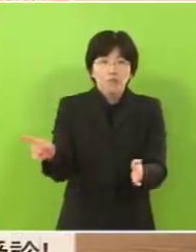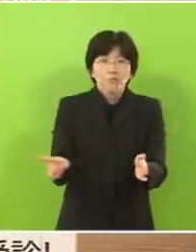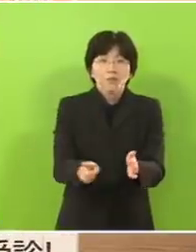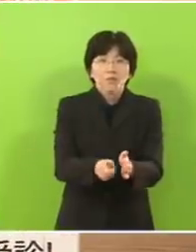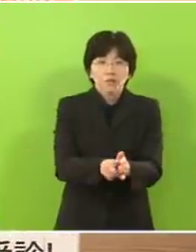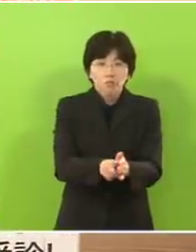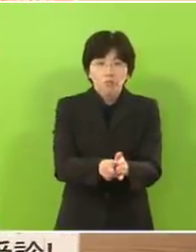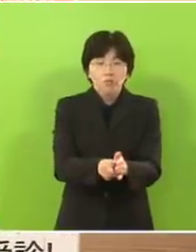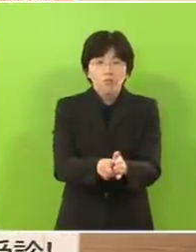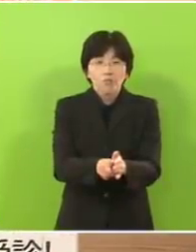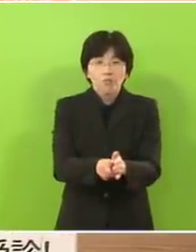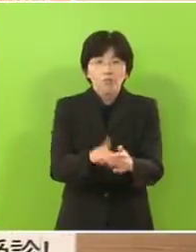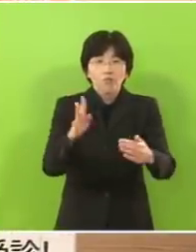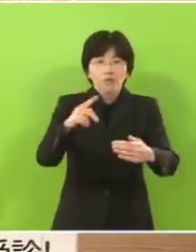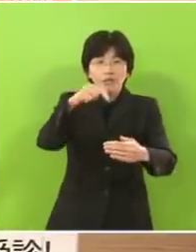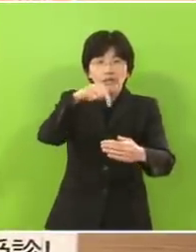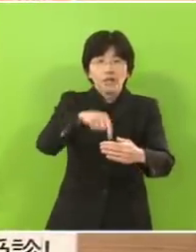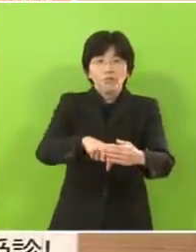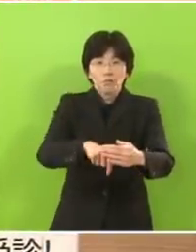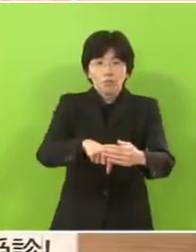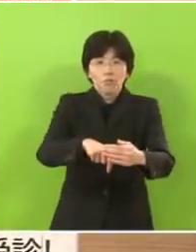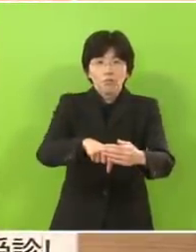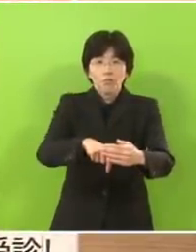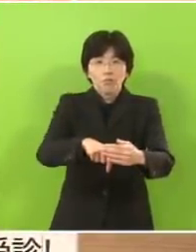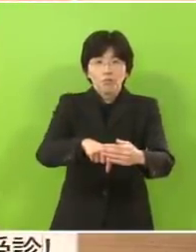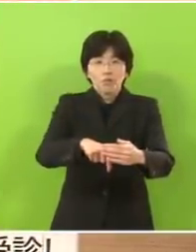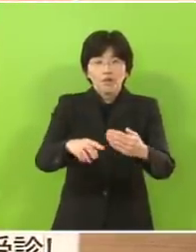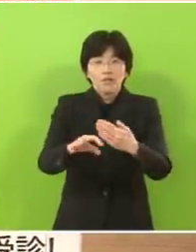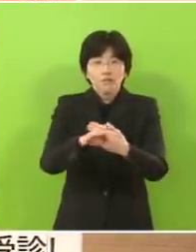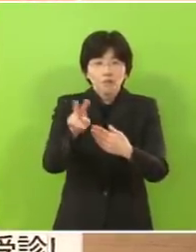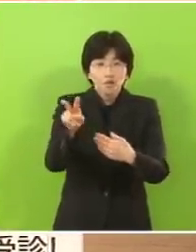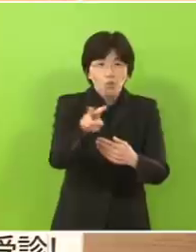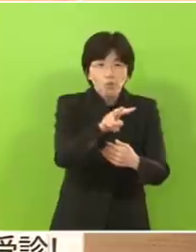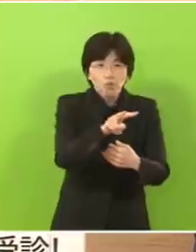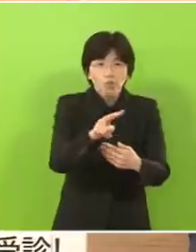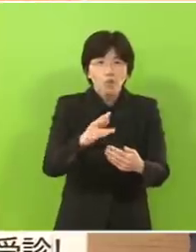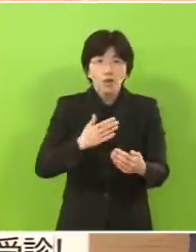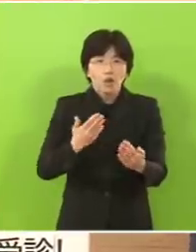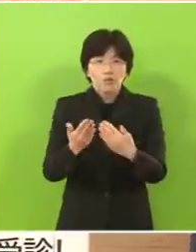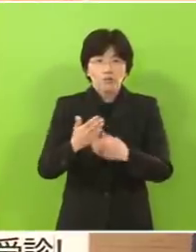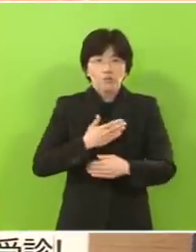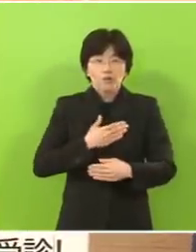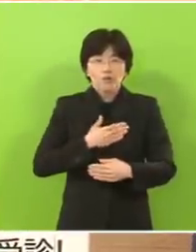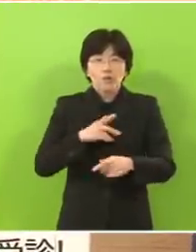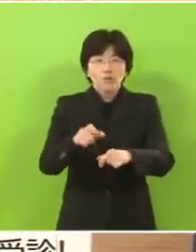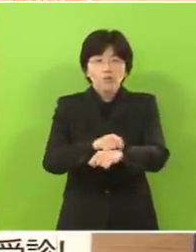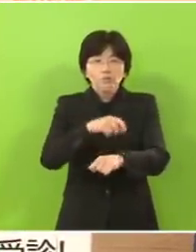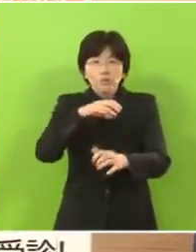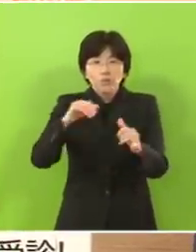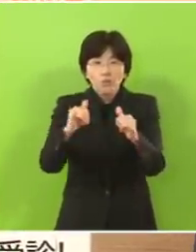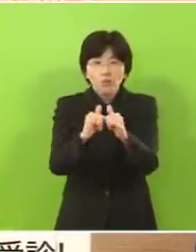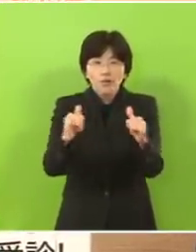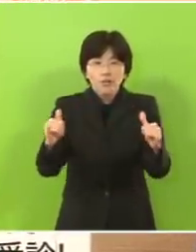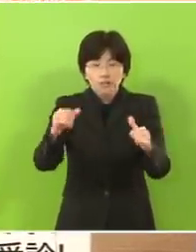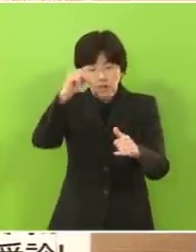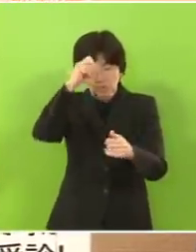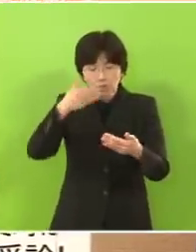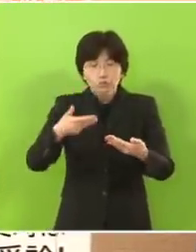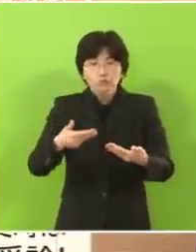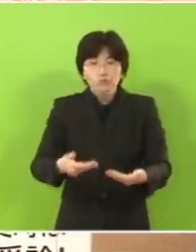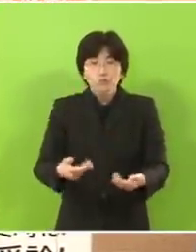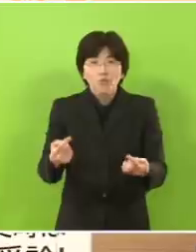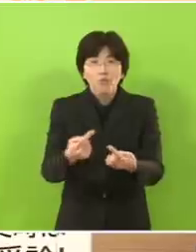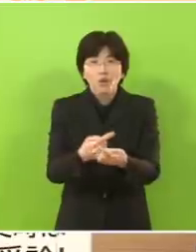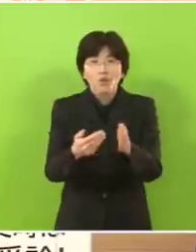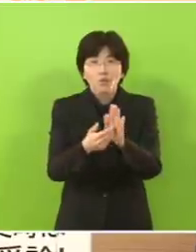のじっにあの県内における事例をみても明らかなように特に高齢者の重症化を